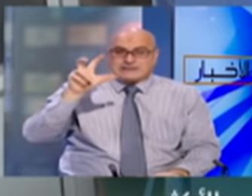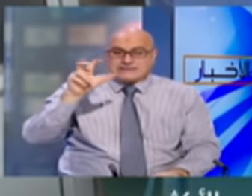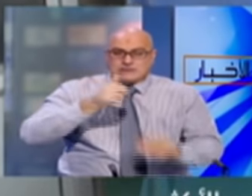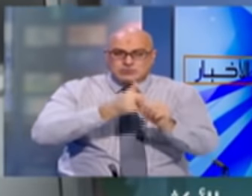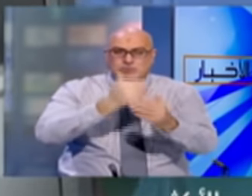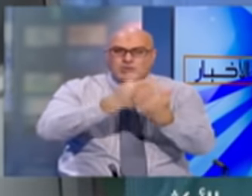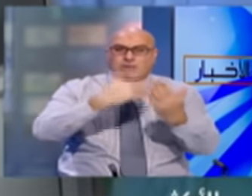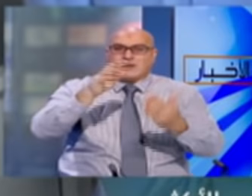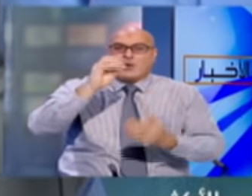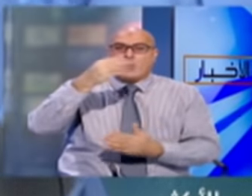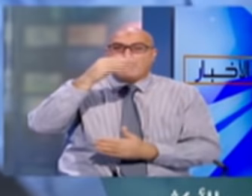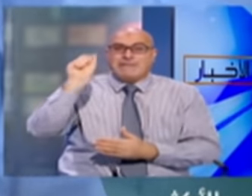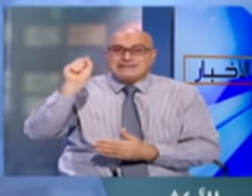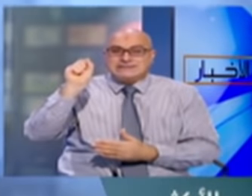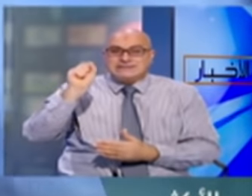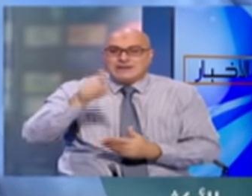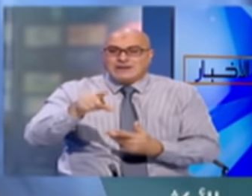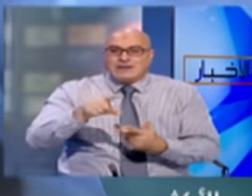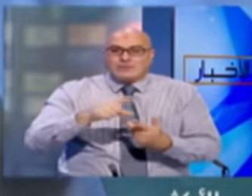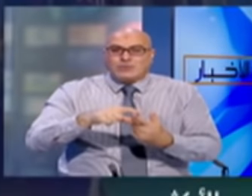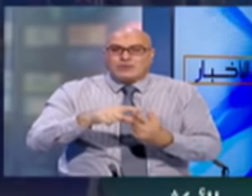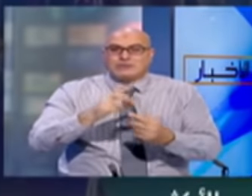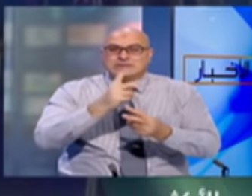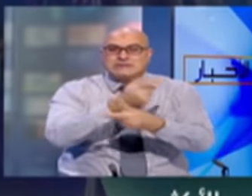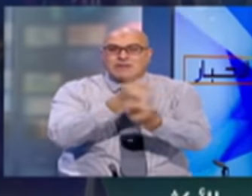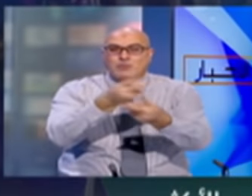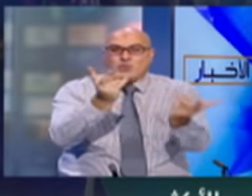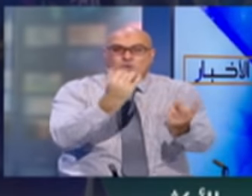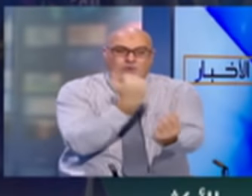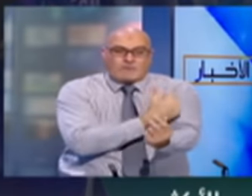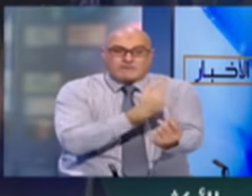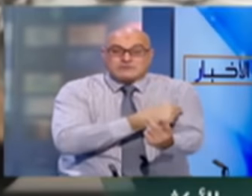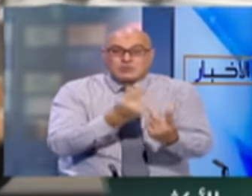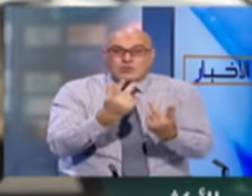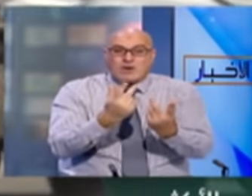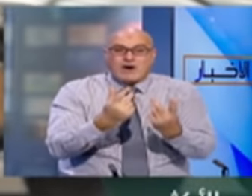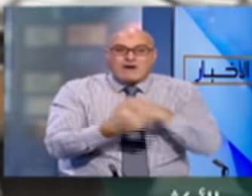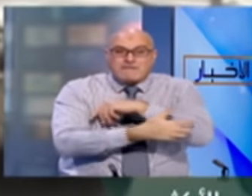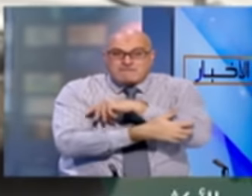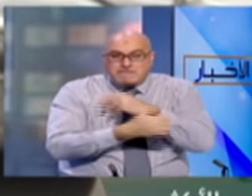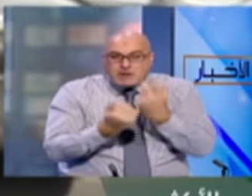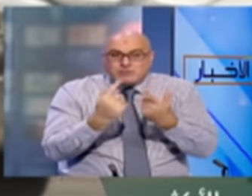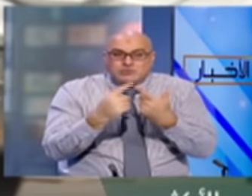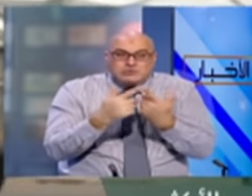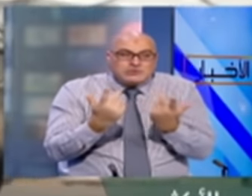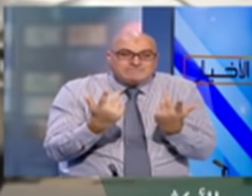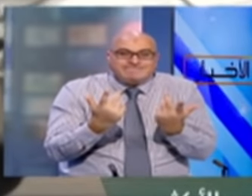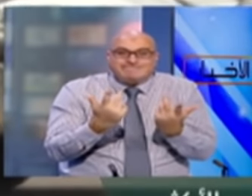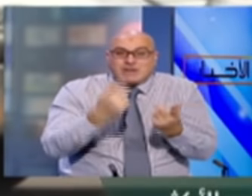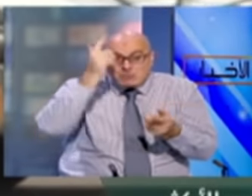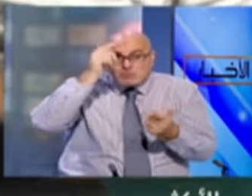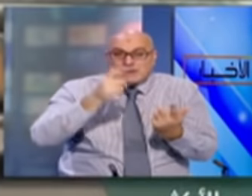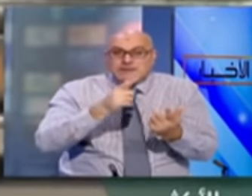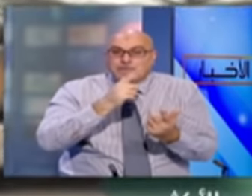العالمية يستهدف توفير لقاحات كورونا للبلدان الفقيرة والمتوسطة الدخل التي لا